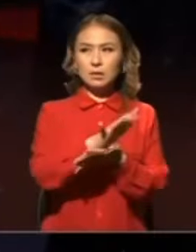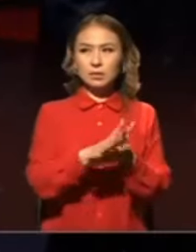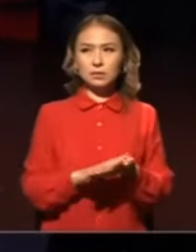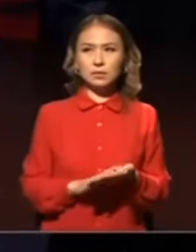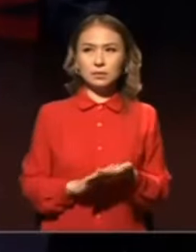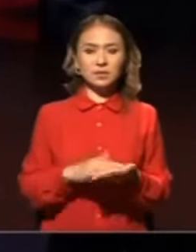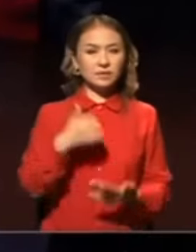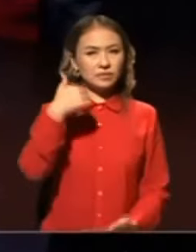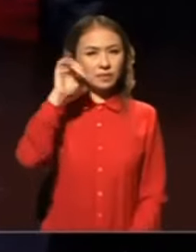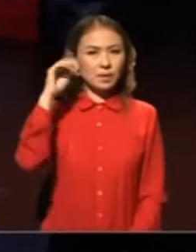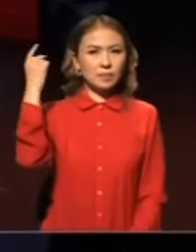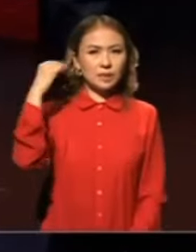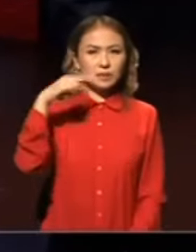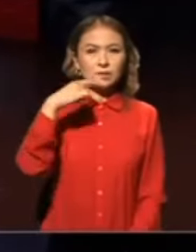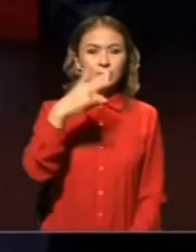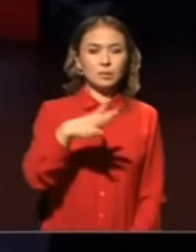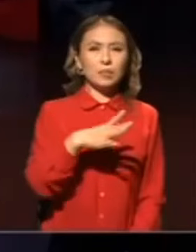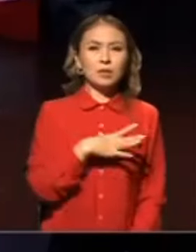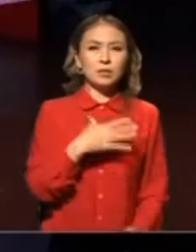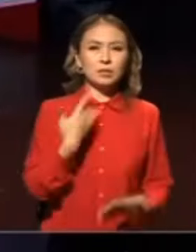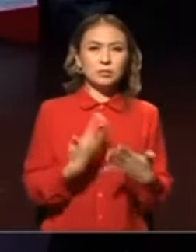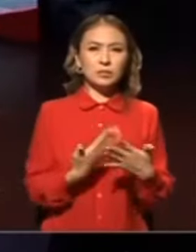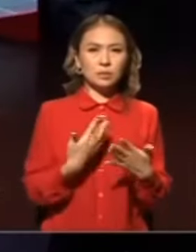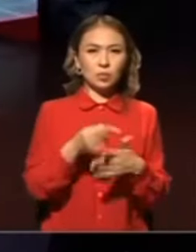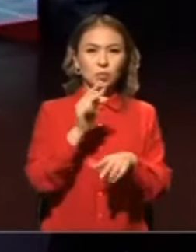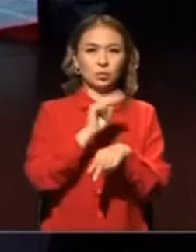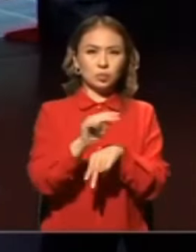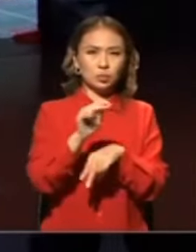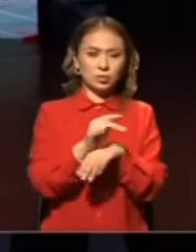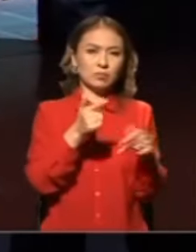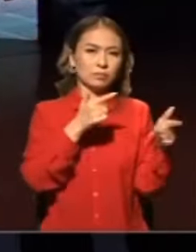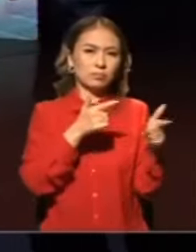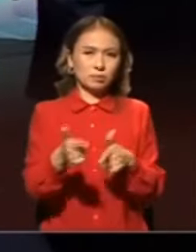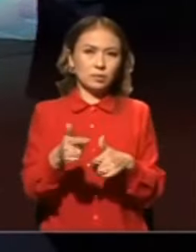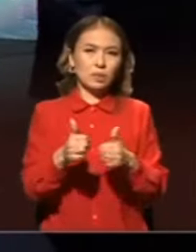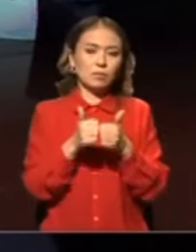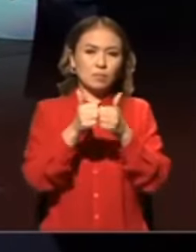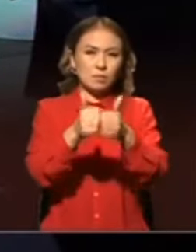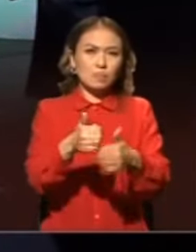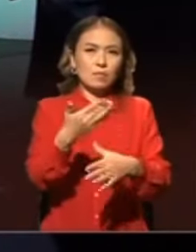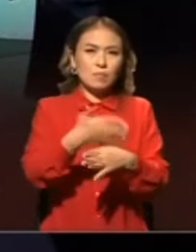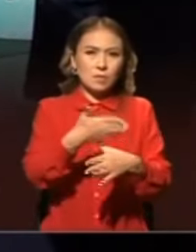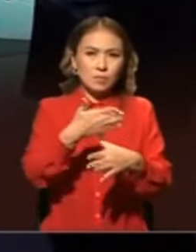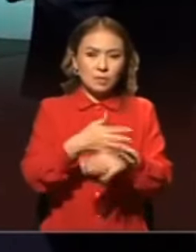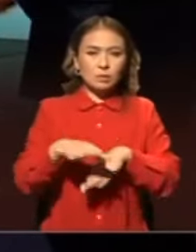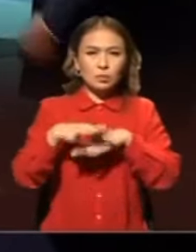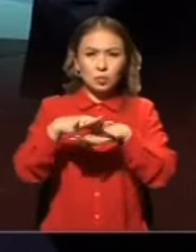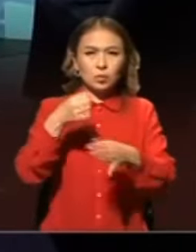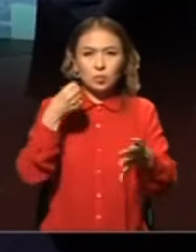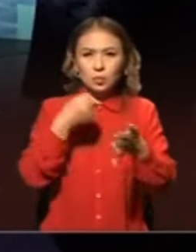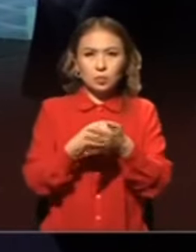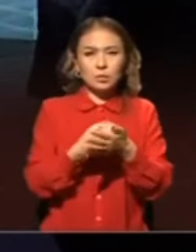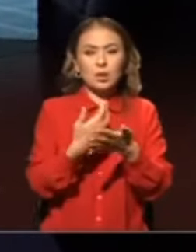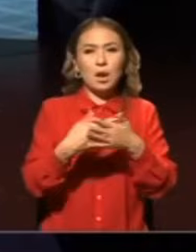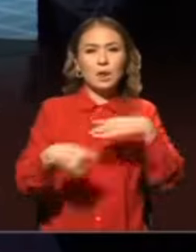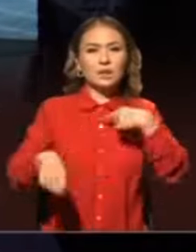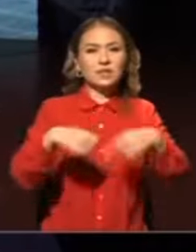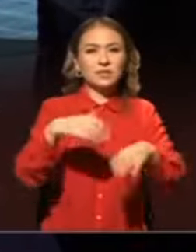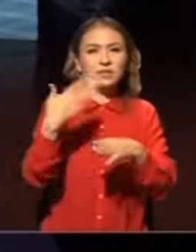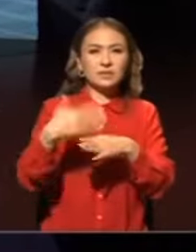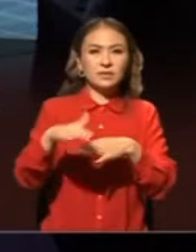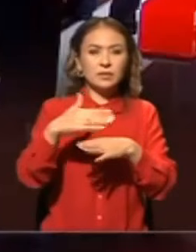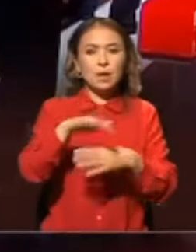Енді әрі қарай кеше президенттің айтқанда енді жақсы алынды. Оқыттық делік, иә, сүйемелдедік. Жаңағы тауарлық несие дегенде осы